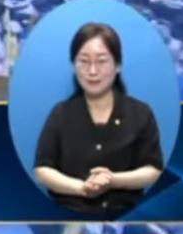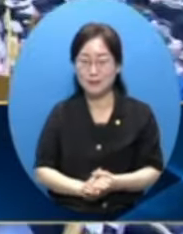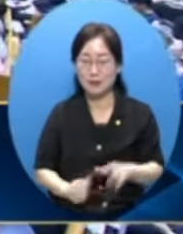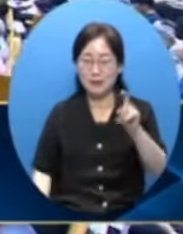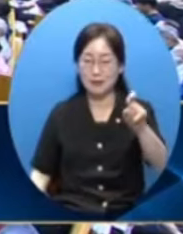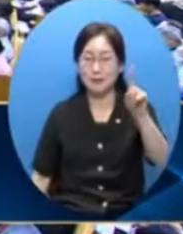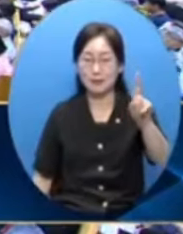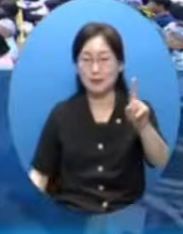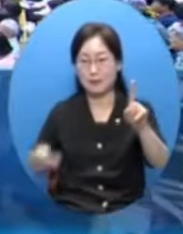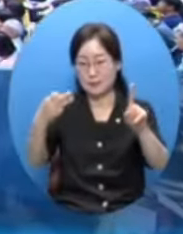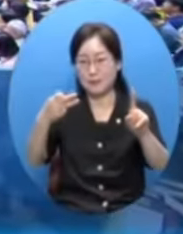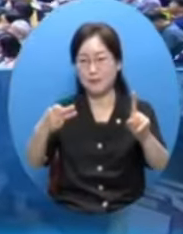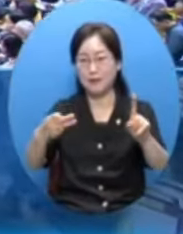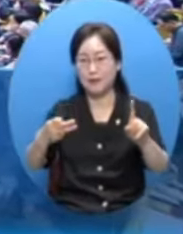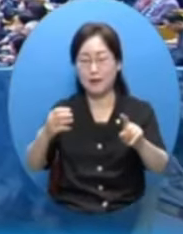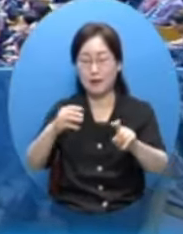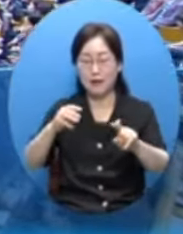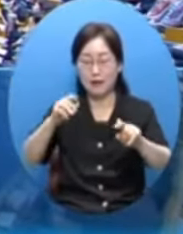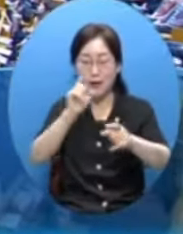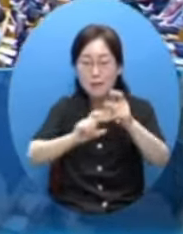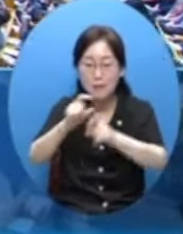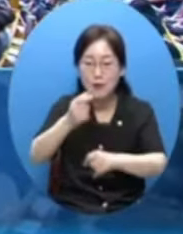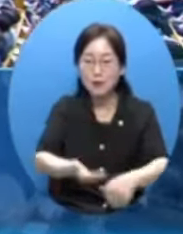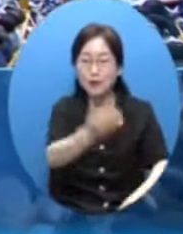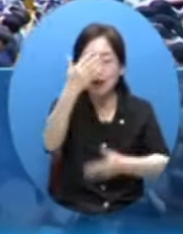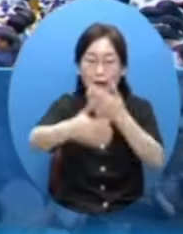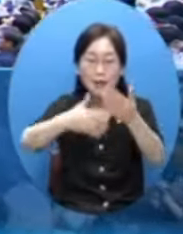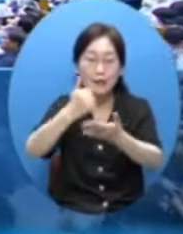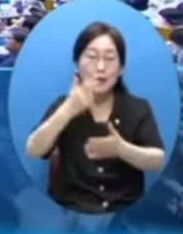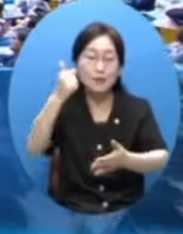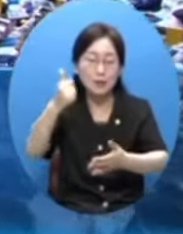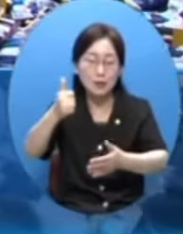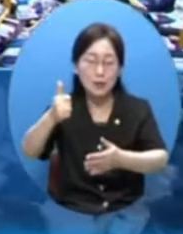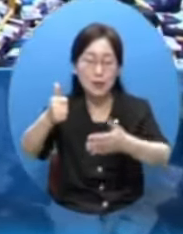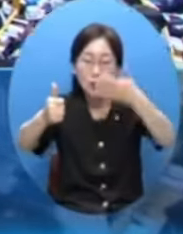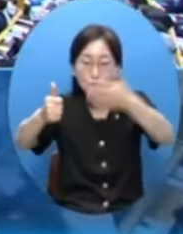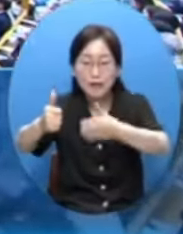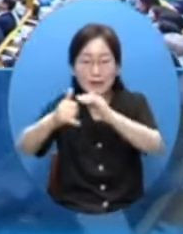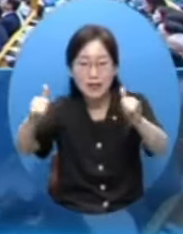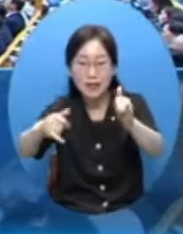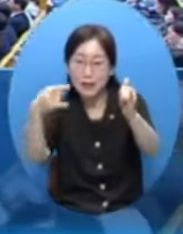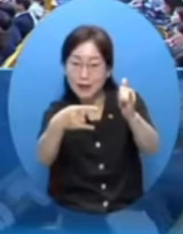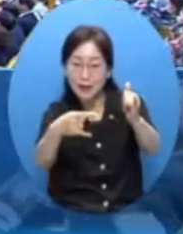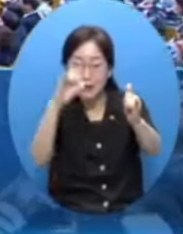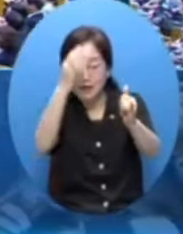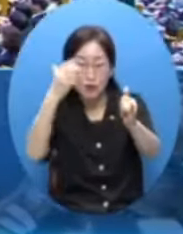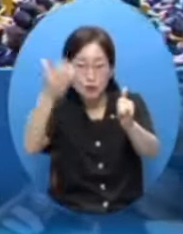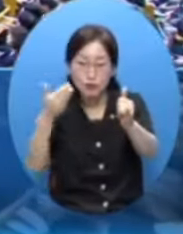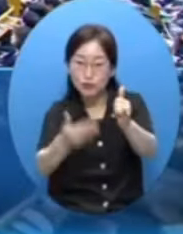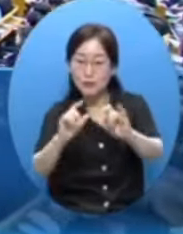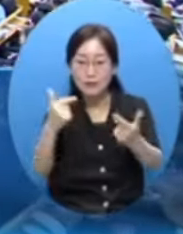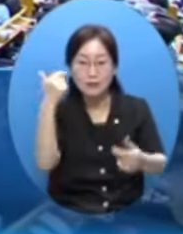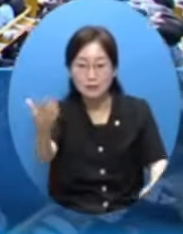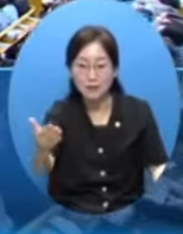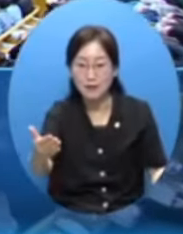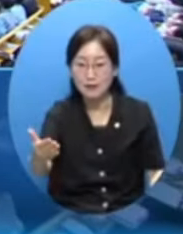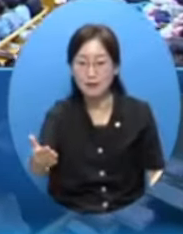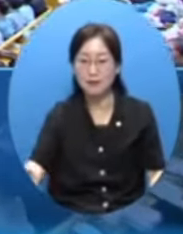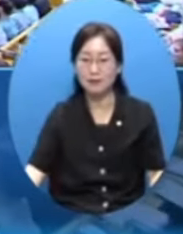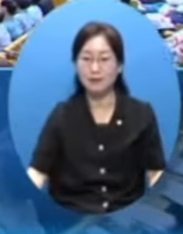11장 13절을 말씀합니다. 하물며 너희 하늘아버지께서 구하는 자에게 성령을 주지 않겠느냐